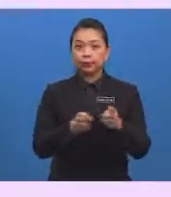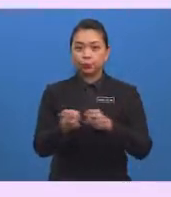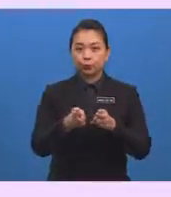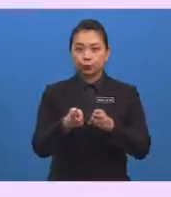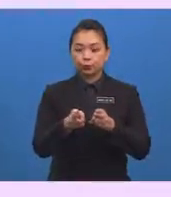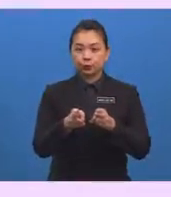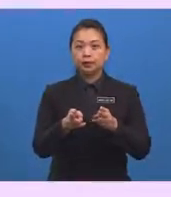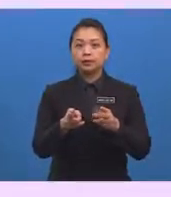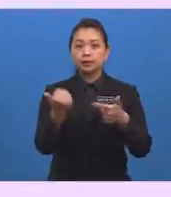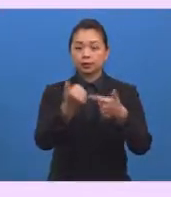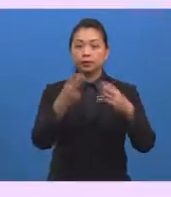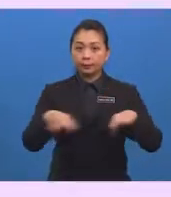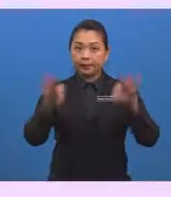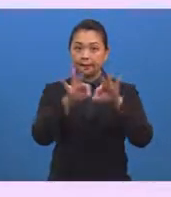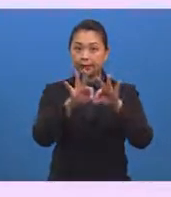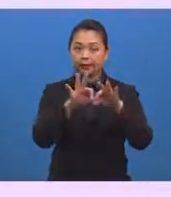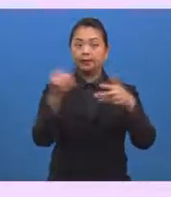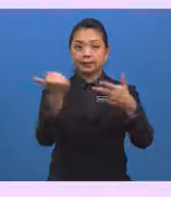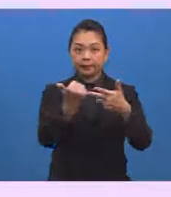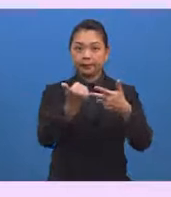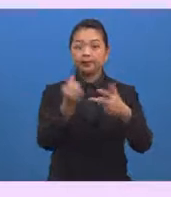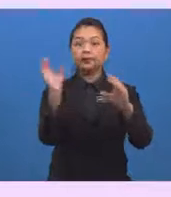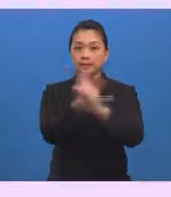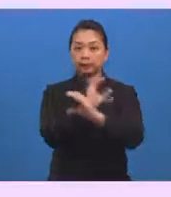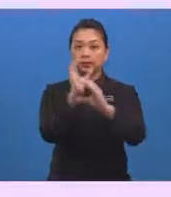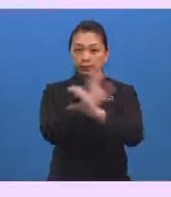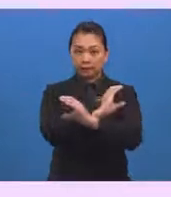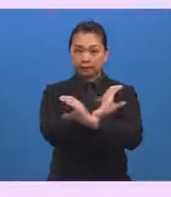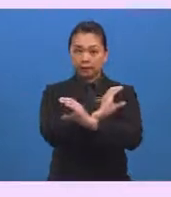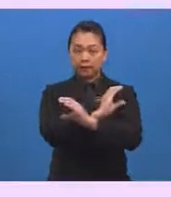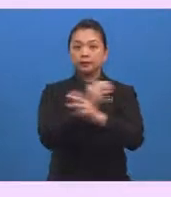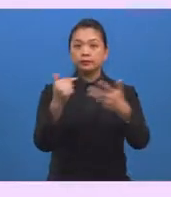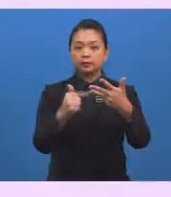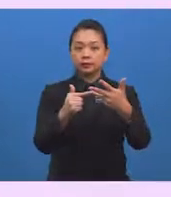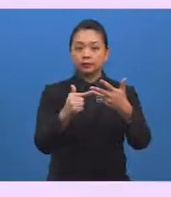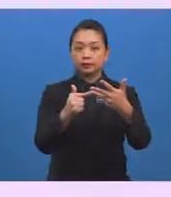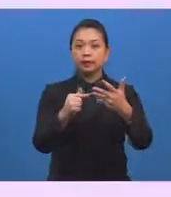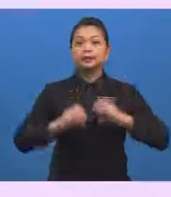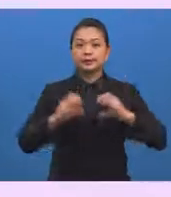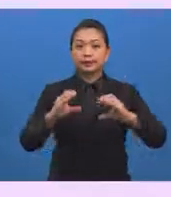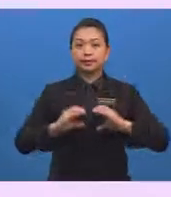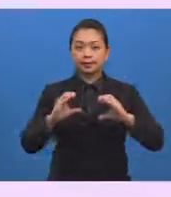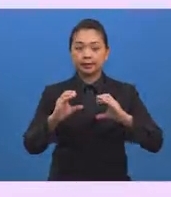baik, cabaran-cabaran dalam takbir urus baik dan teknik penulisan esei.